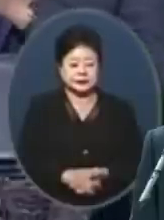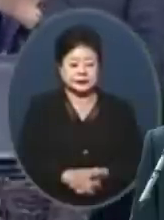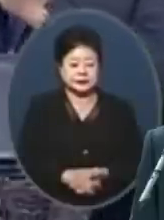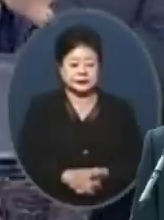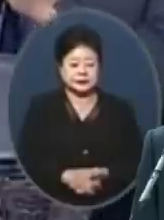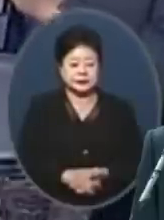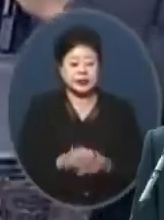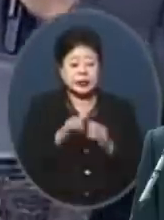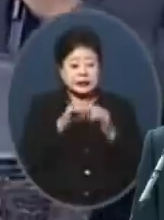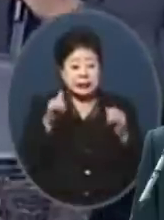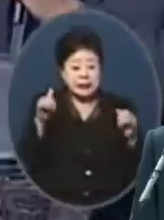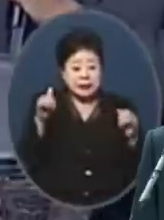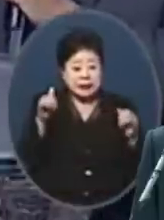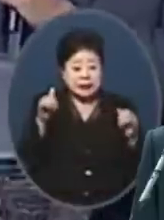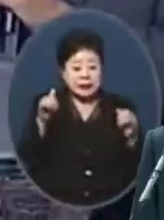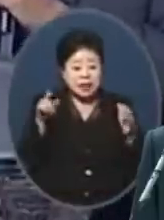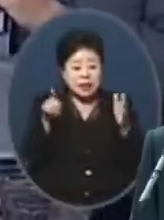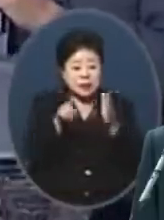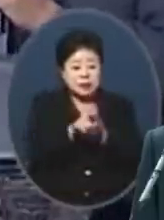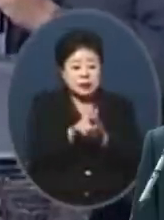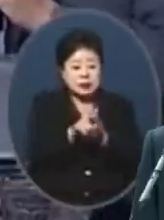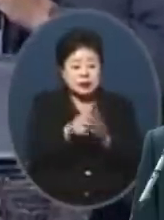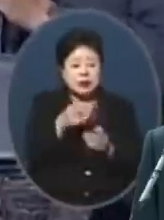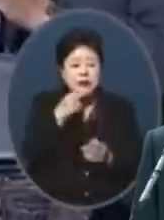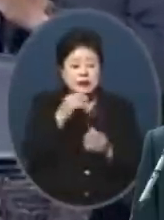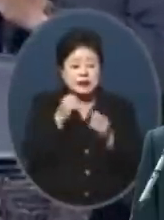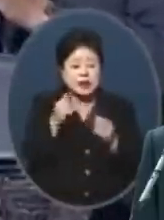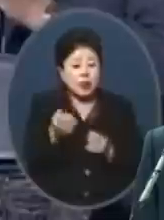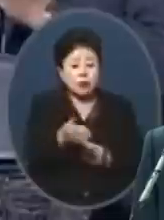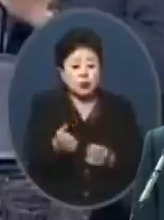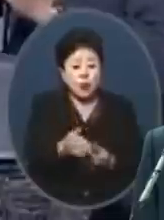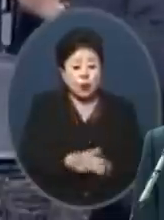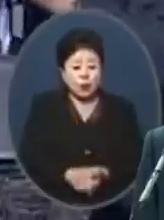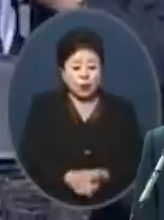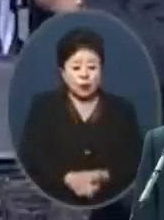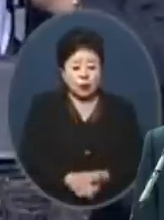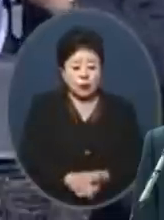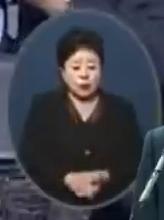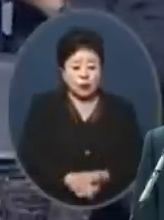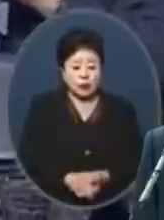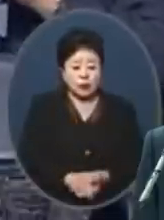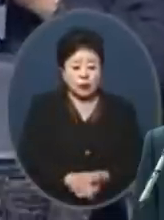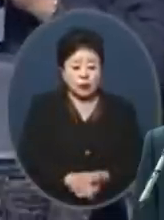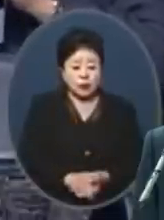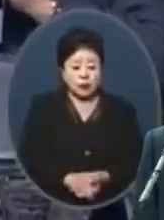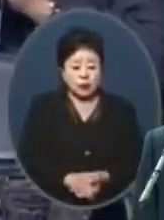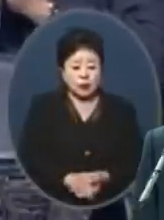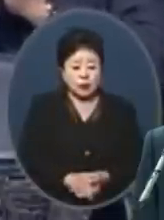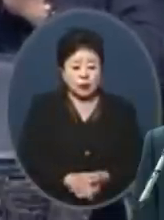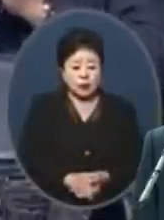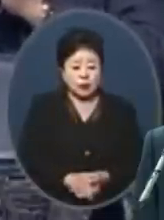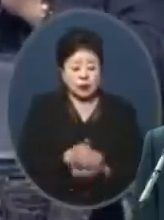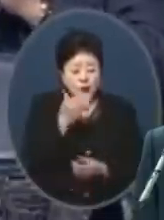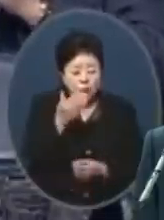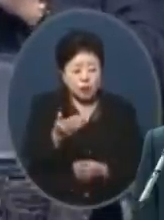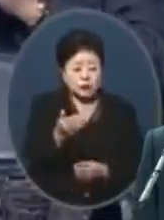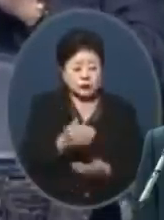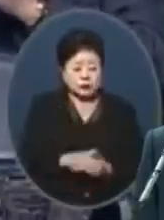God. 사람들이 믿음이 전혀 없는 사람은 없습니다. You know, there's nobody who has no faith.